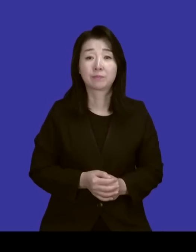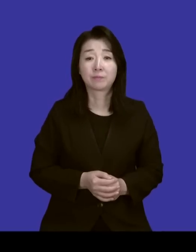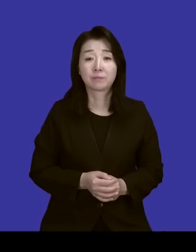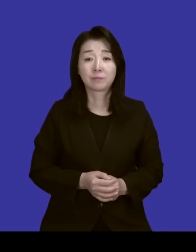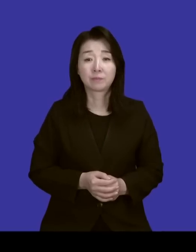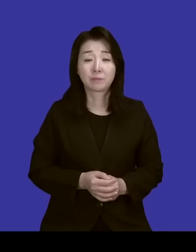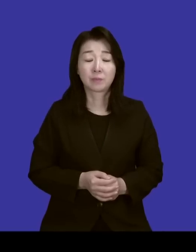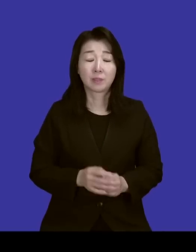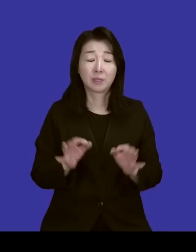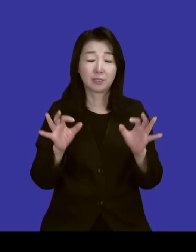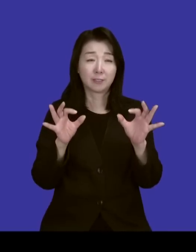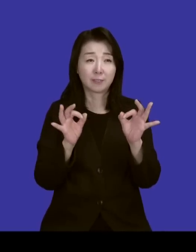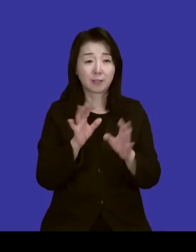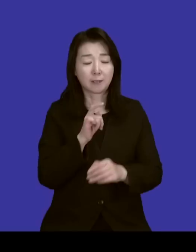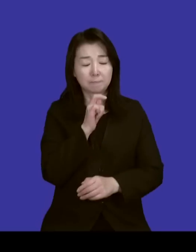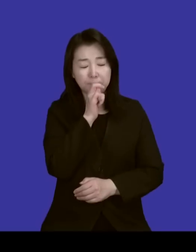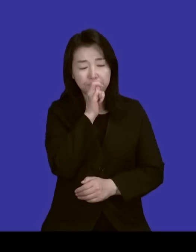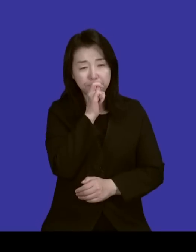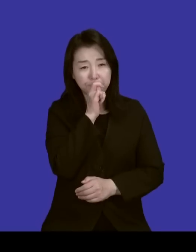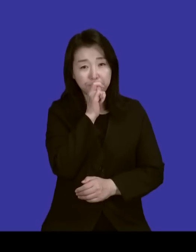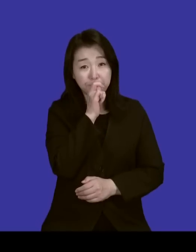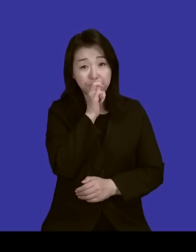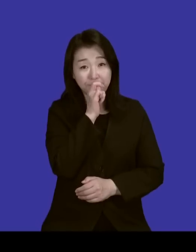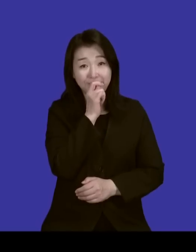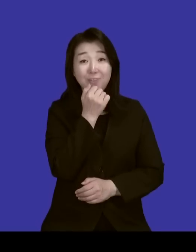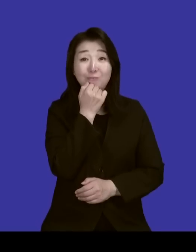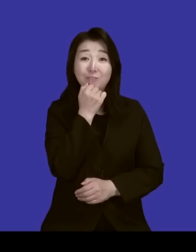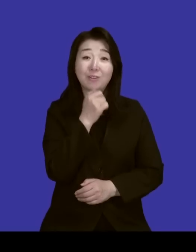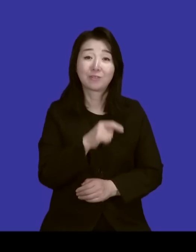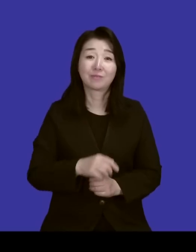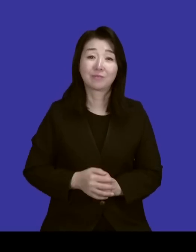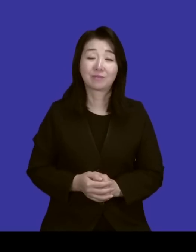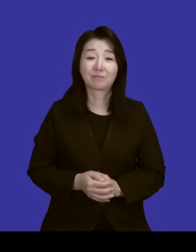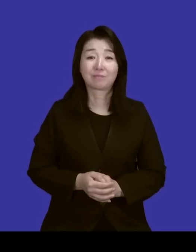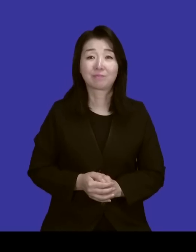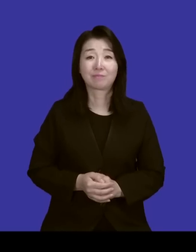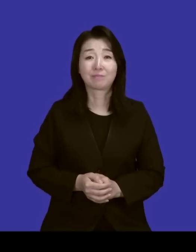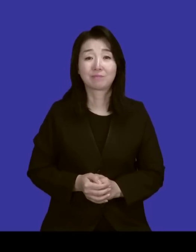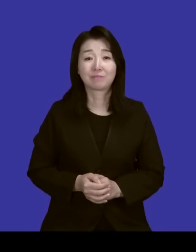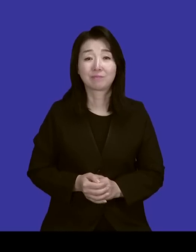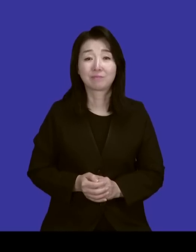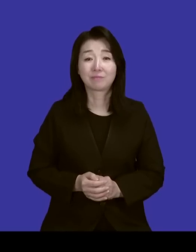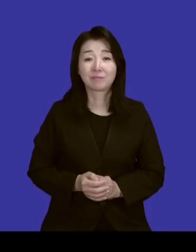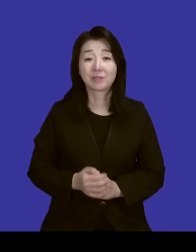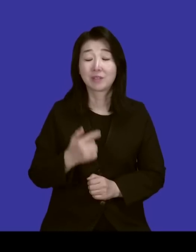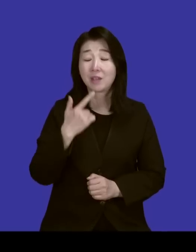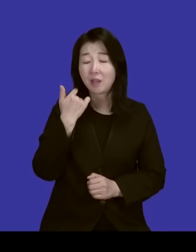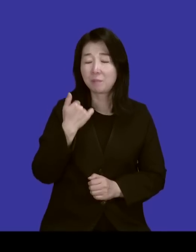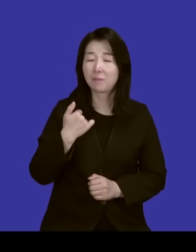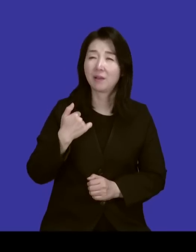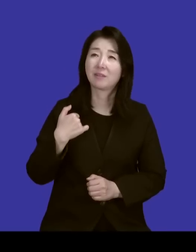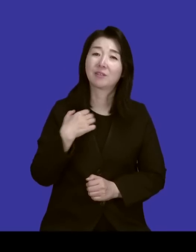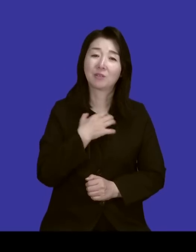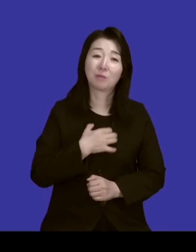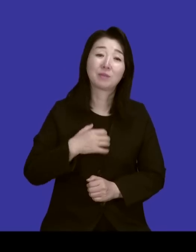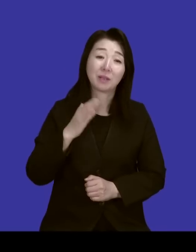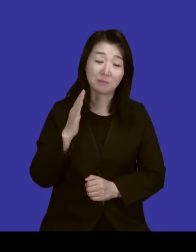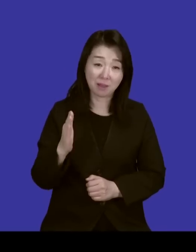잠깐 이렇게 침묵이 전화해서 예. 그러니 웃더라고. 예. 아빠, 그거는 염려하지